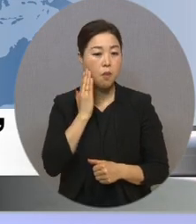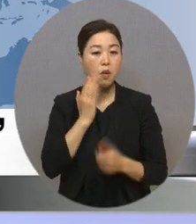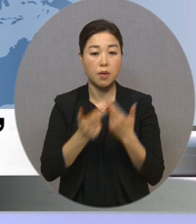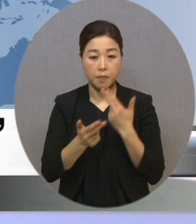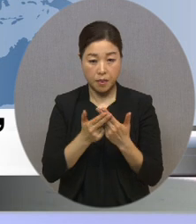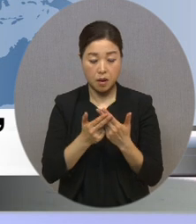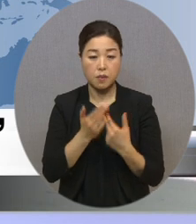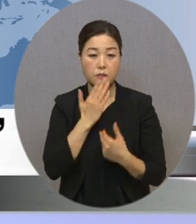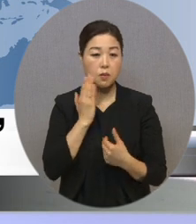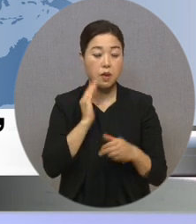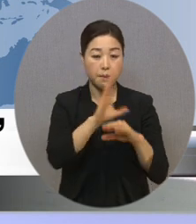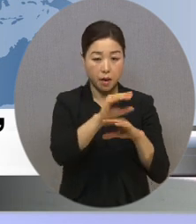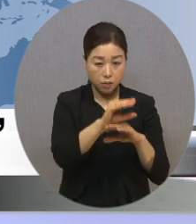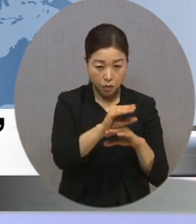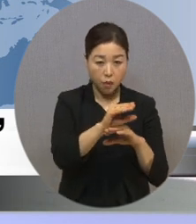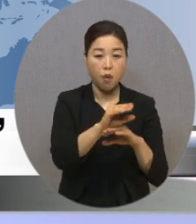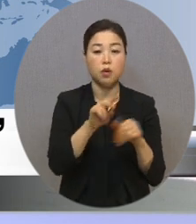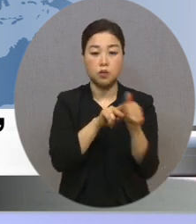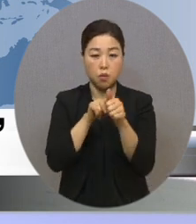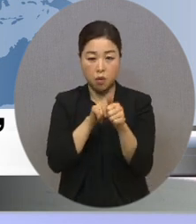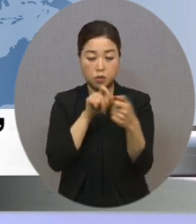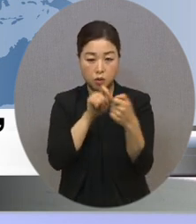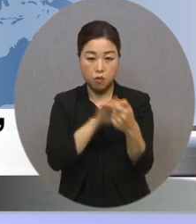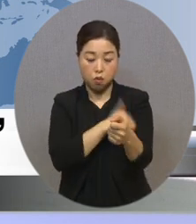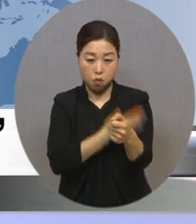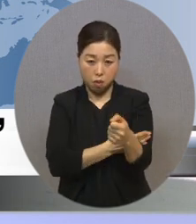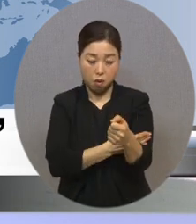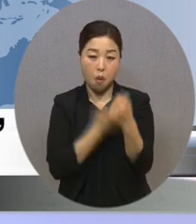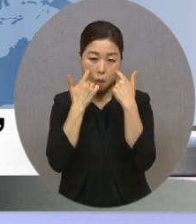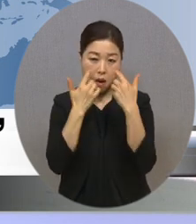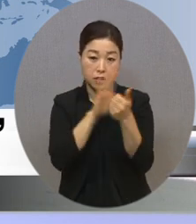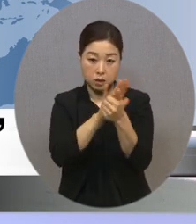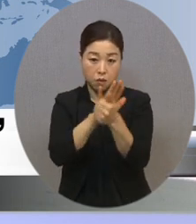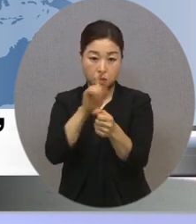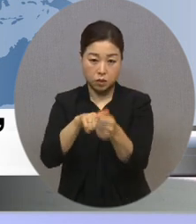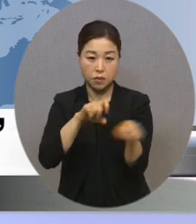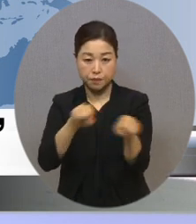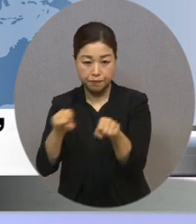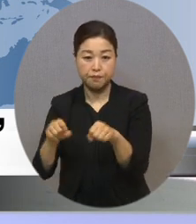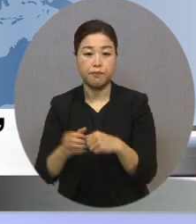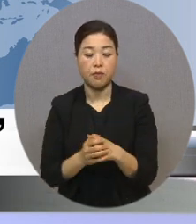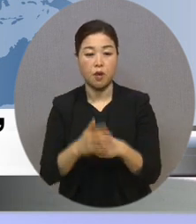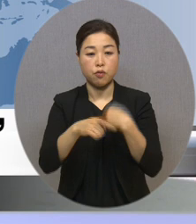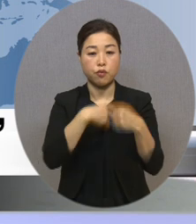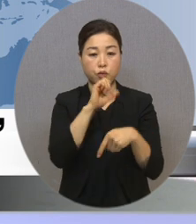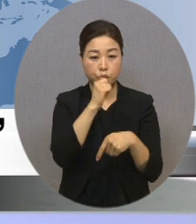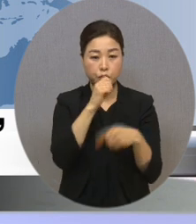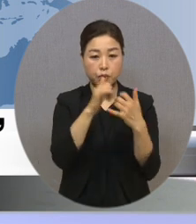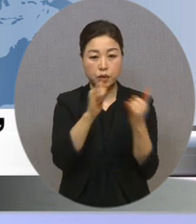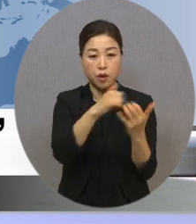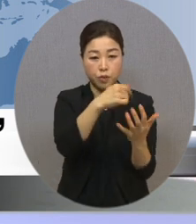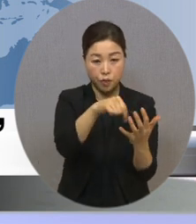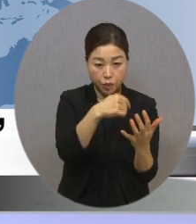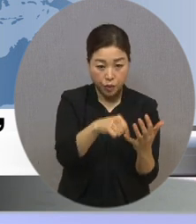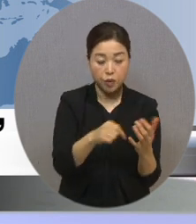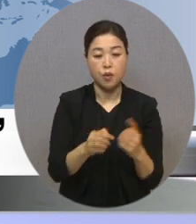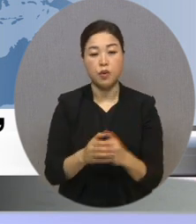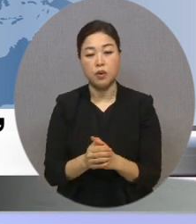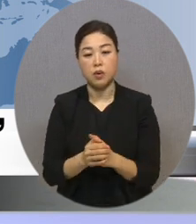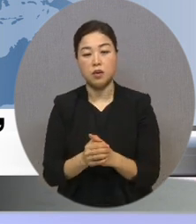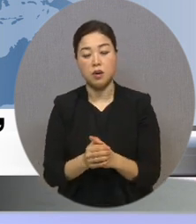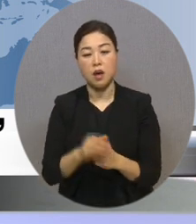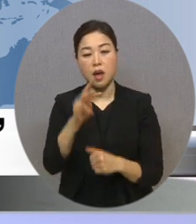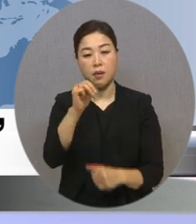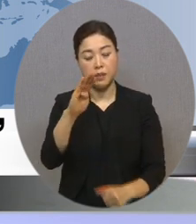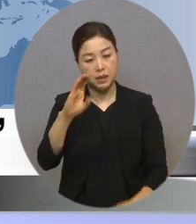한국농아인협회가 농인의 방송, 정보 접근성 보장을 위해 나섰습니다. 수어통역사 교육을 비롯해 공중파 방송